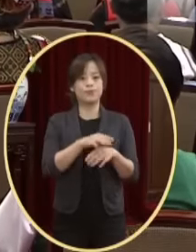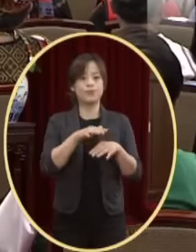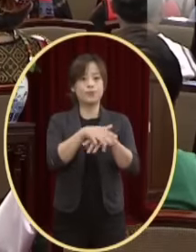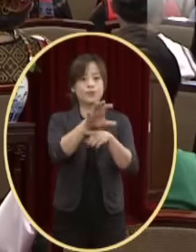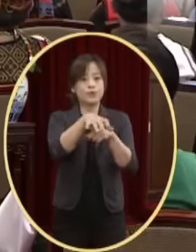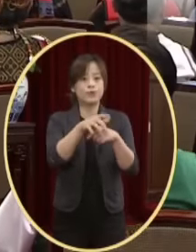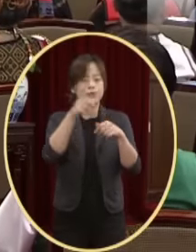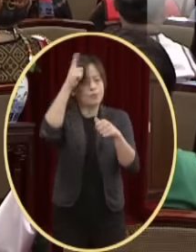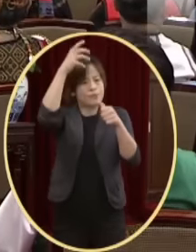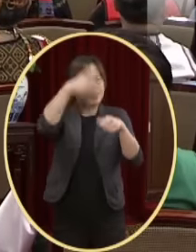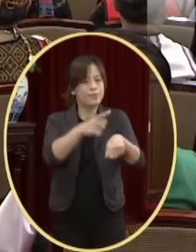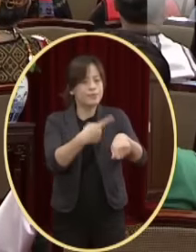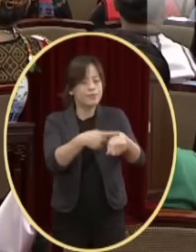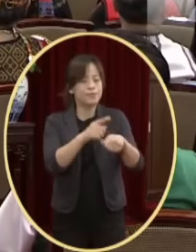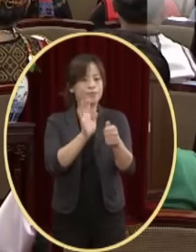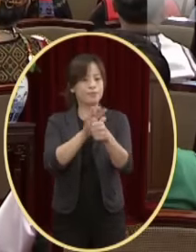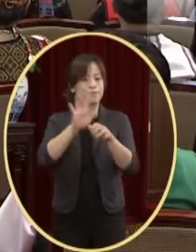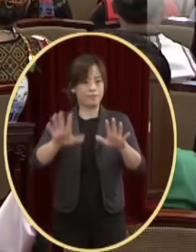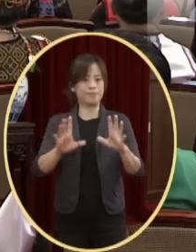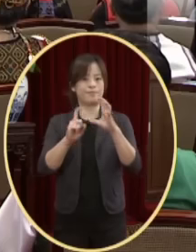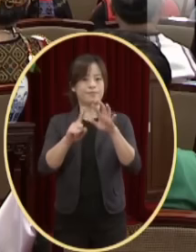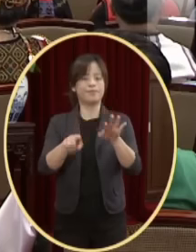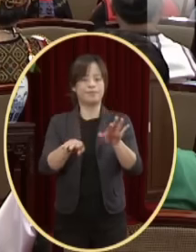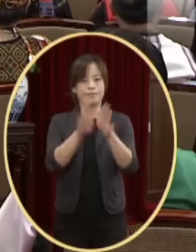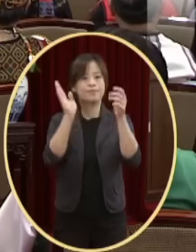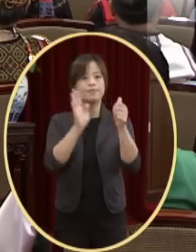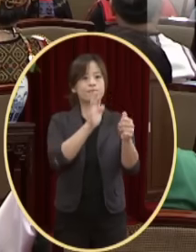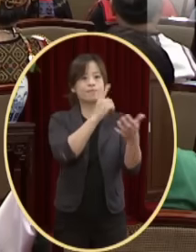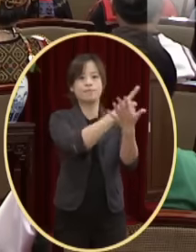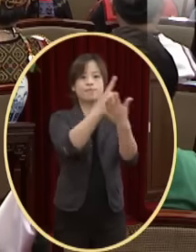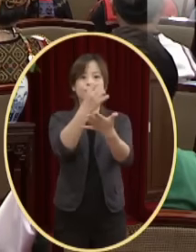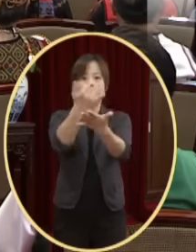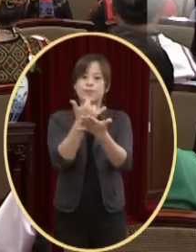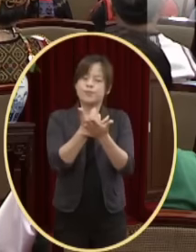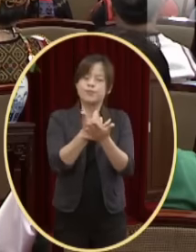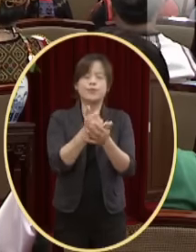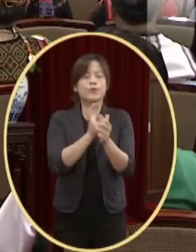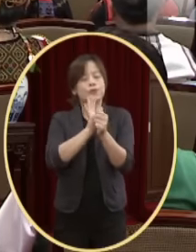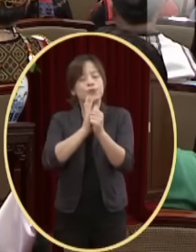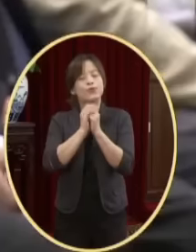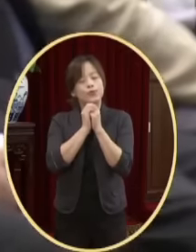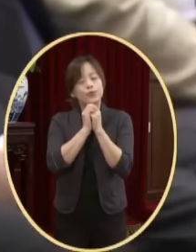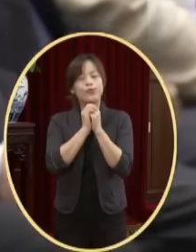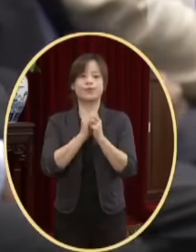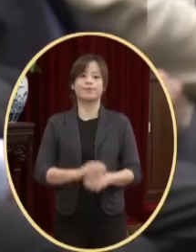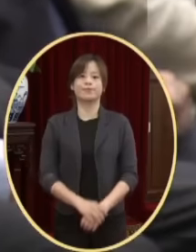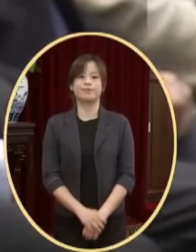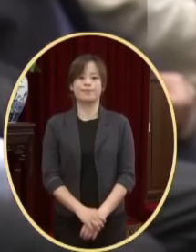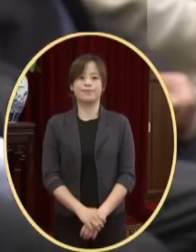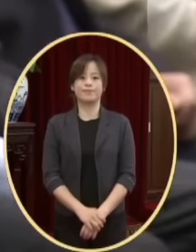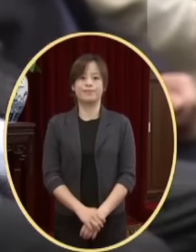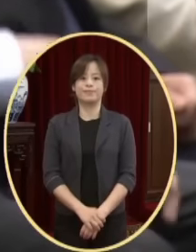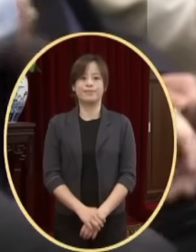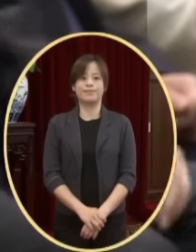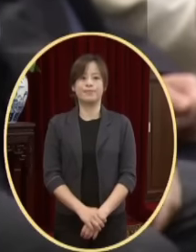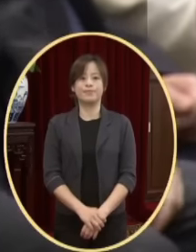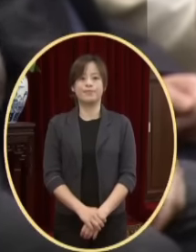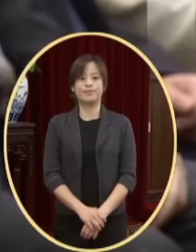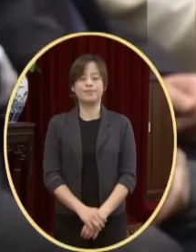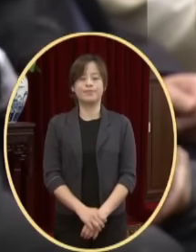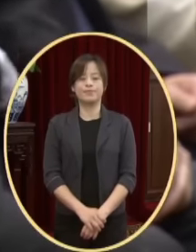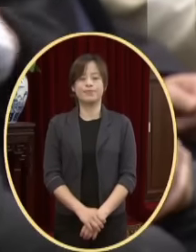族传统仪式为今天的典礼以及在座的贵宾祈福。 哦，对不对？我巴黎西店在做这个那豆豆